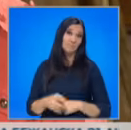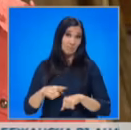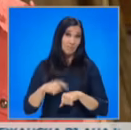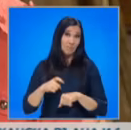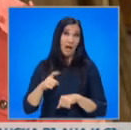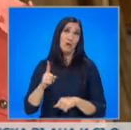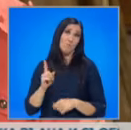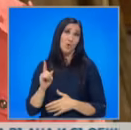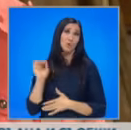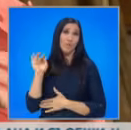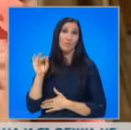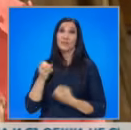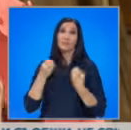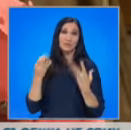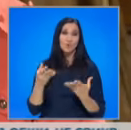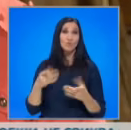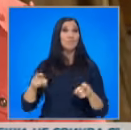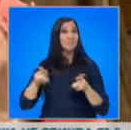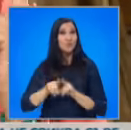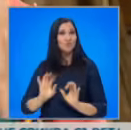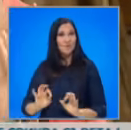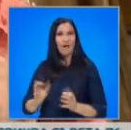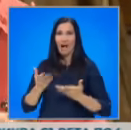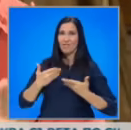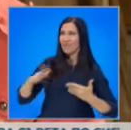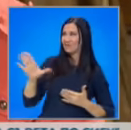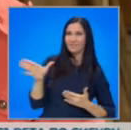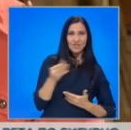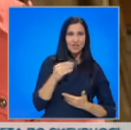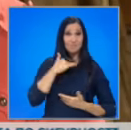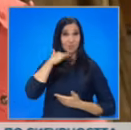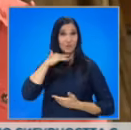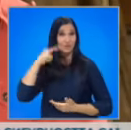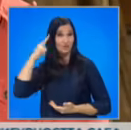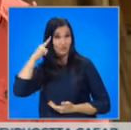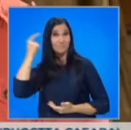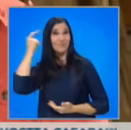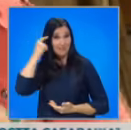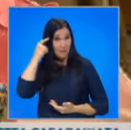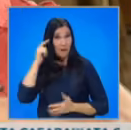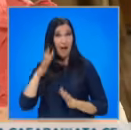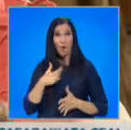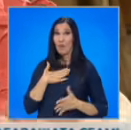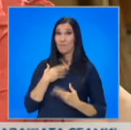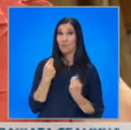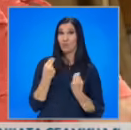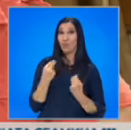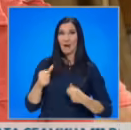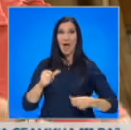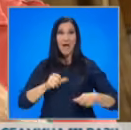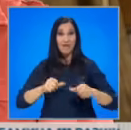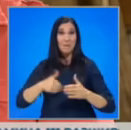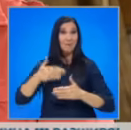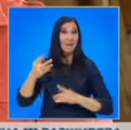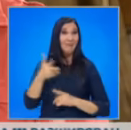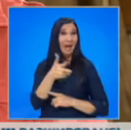Да, би могло да бъде възможно, но също така ние всички сме достатъчно умни да знаем, че ако имаме добра химия пред камерата,